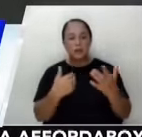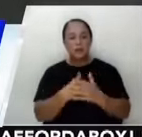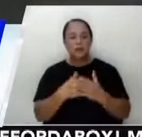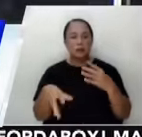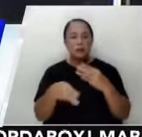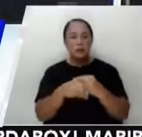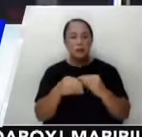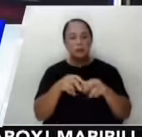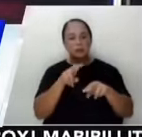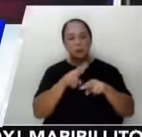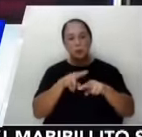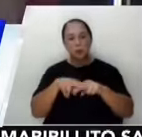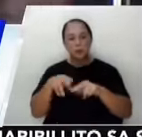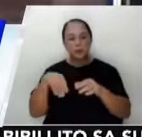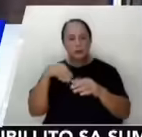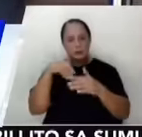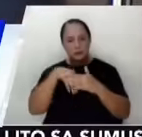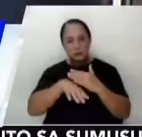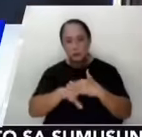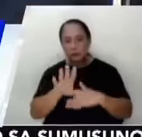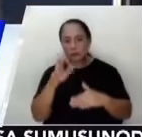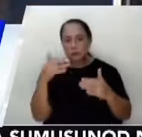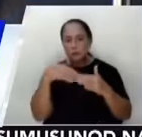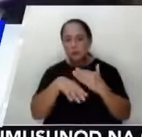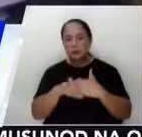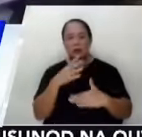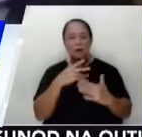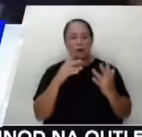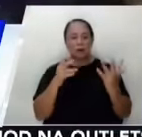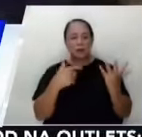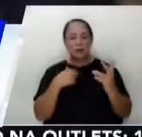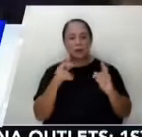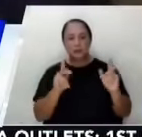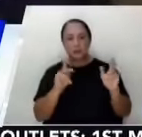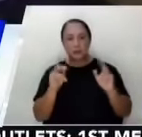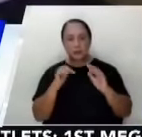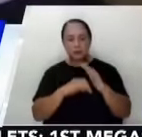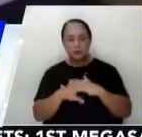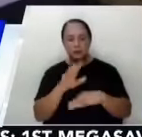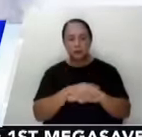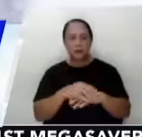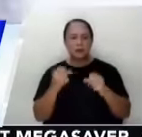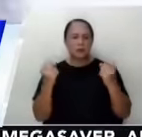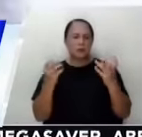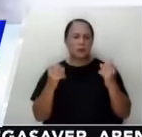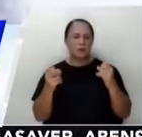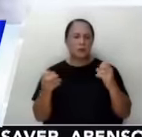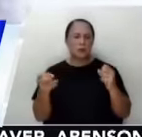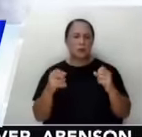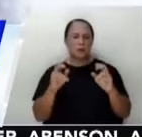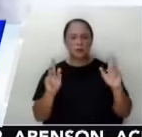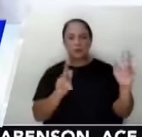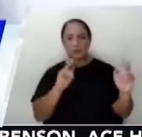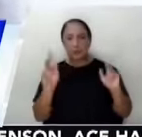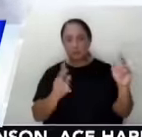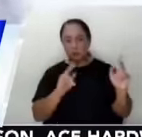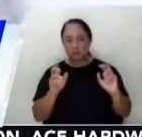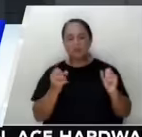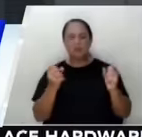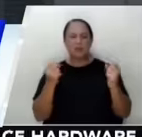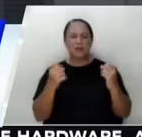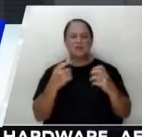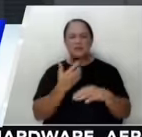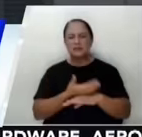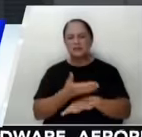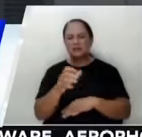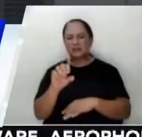dun sa loob, pinapapasok na rin po natin yung mga pasahero nun sa loob. Sa pagdami ng mga pasahero, nagsulputan din ang ilang scammer.